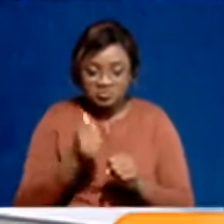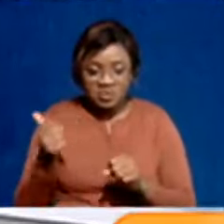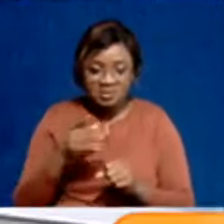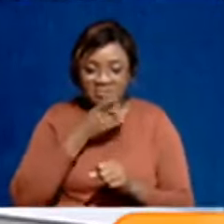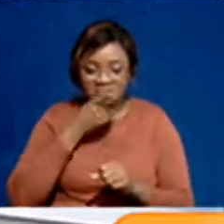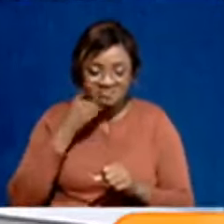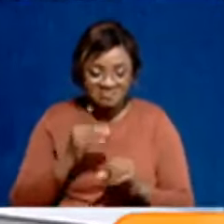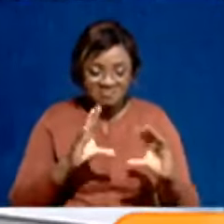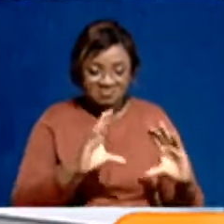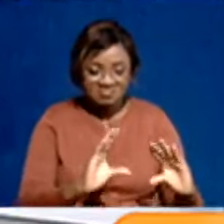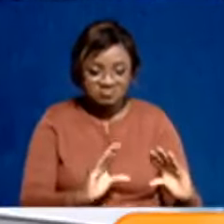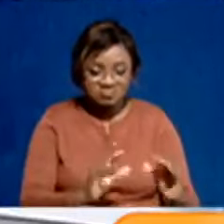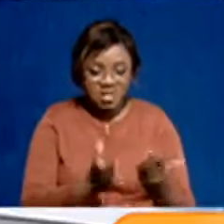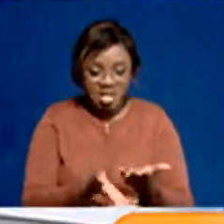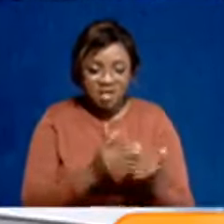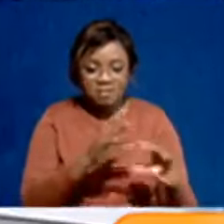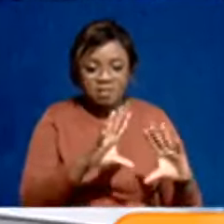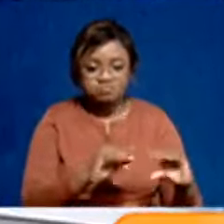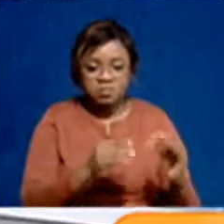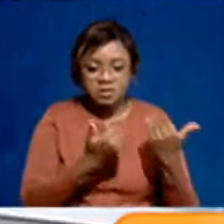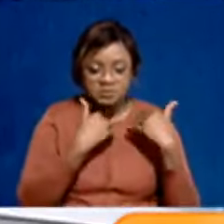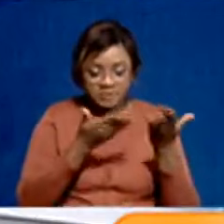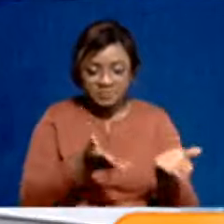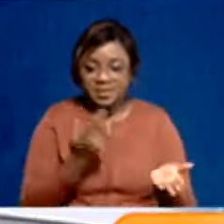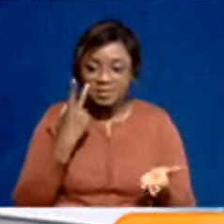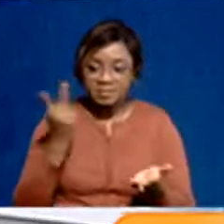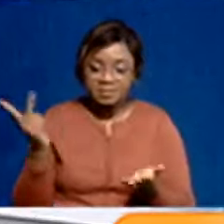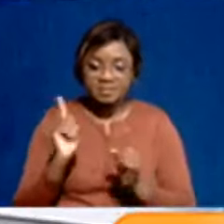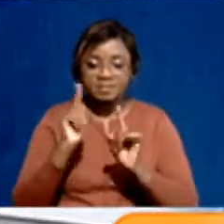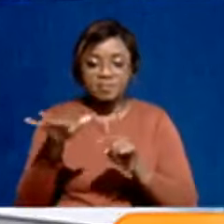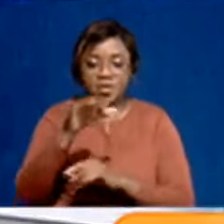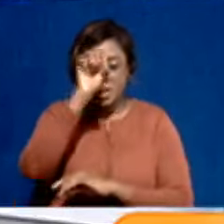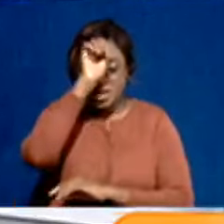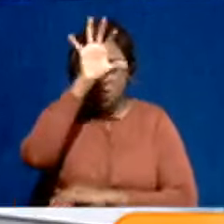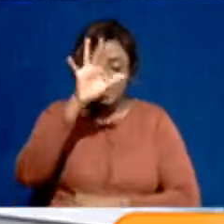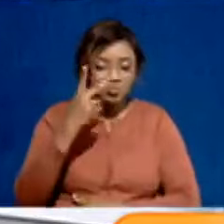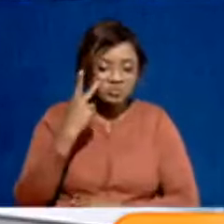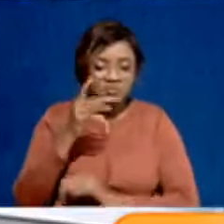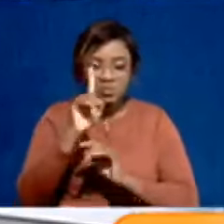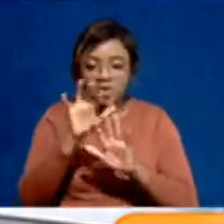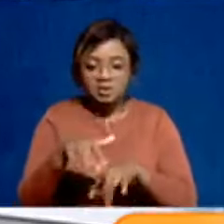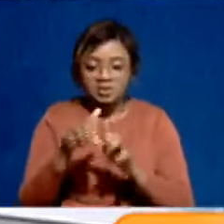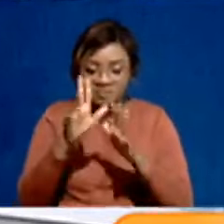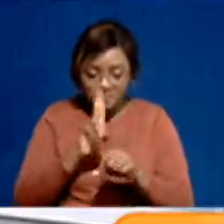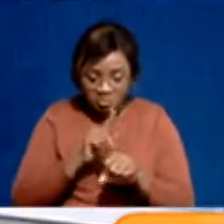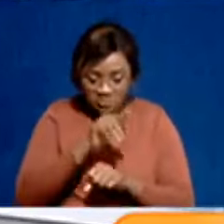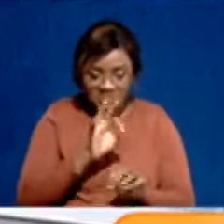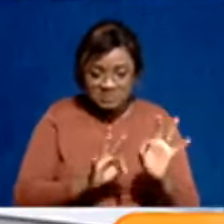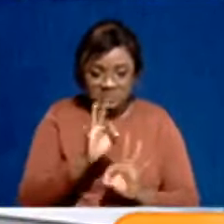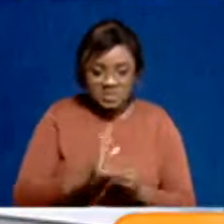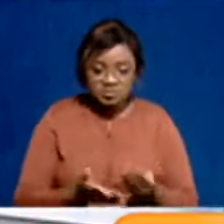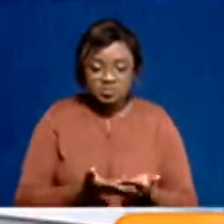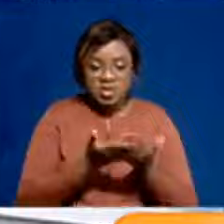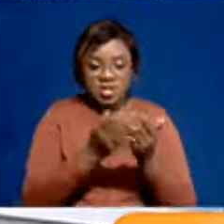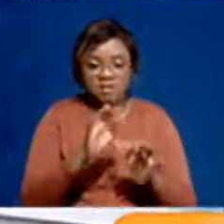hao. Mwanahabari wetu Denis Otieno alimtembelea mfugaji mmoja wa nguruwe huko Kiambu anayetumia mbinu hiyo kufanikisha